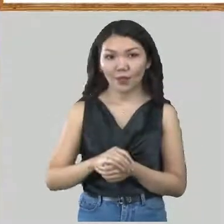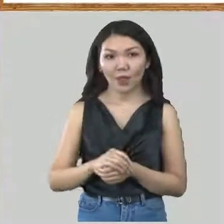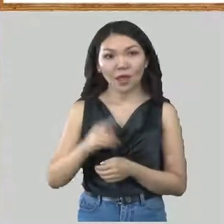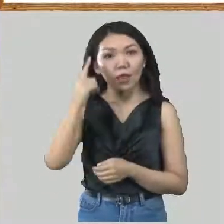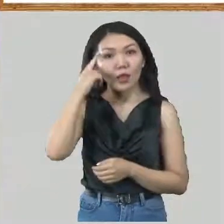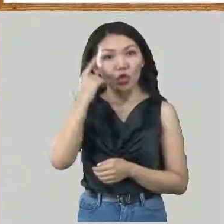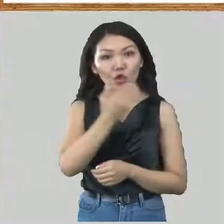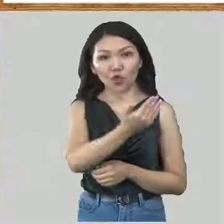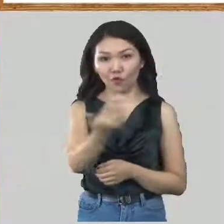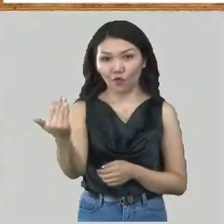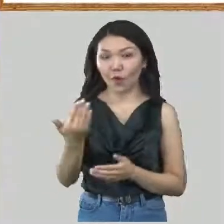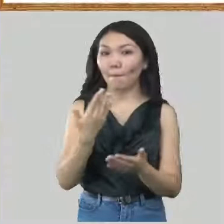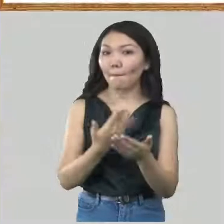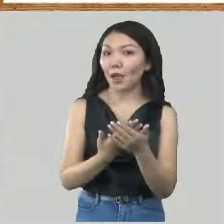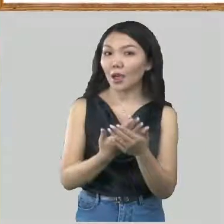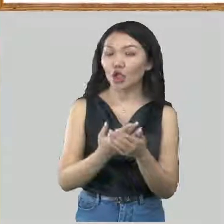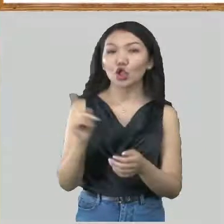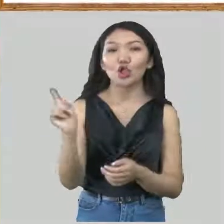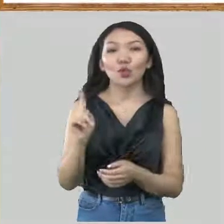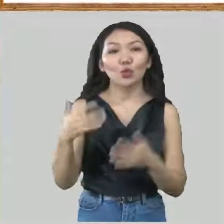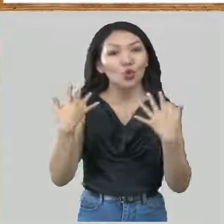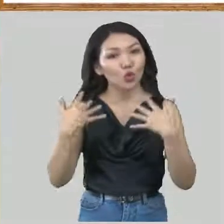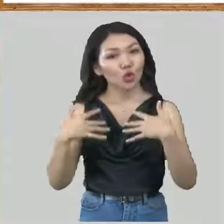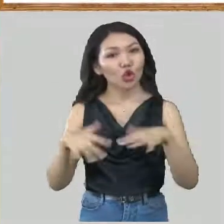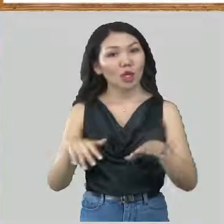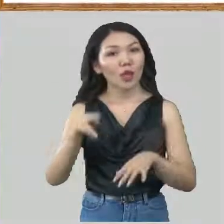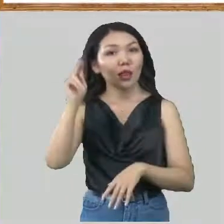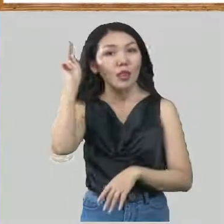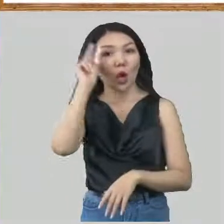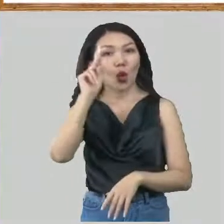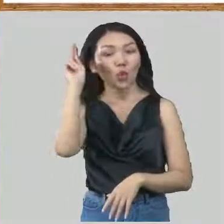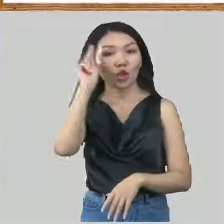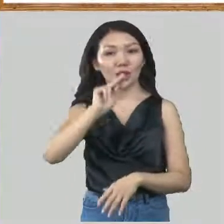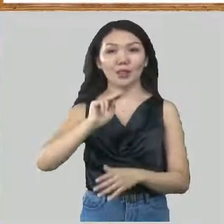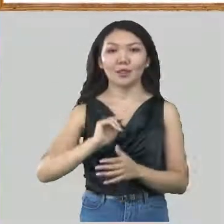вы покажете, чему уже